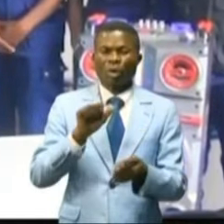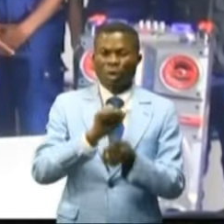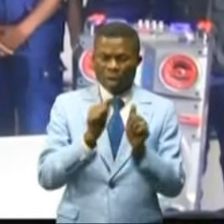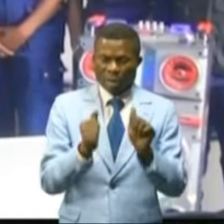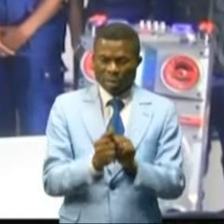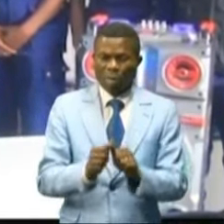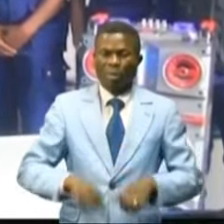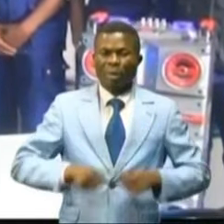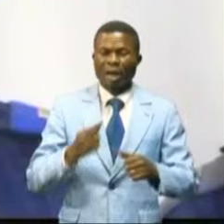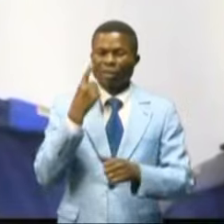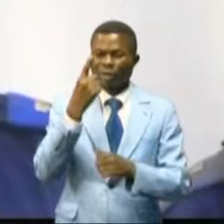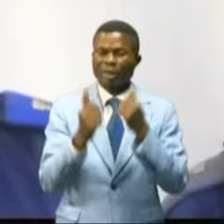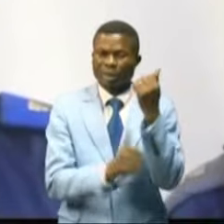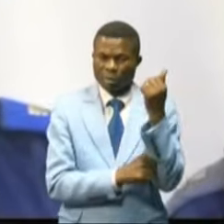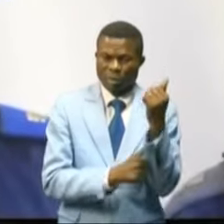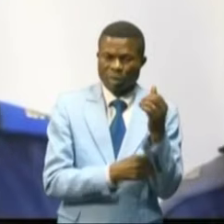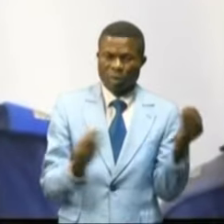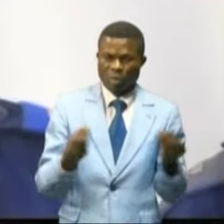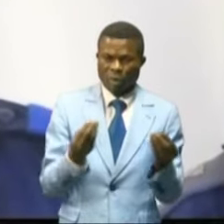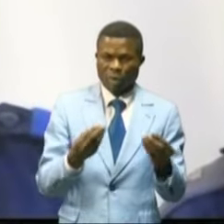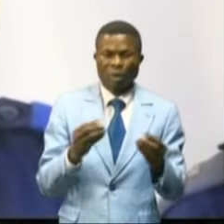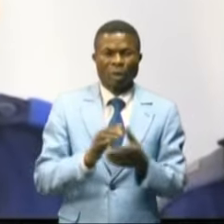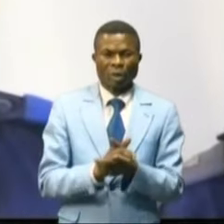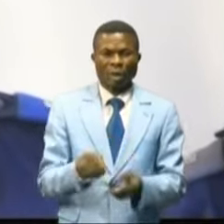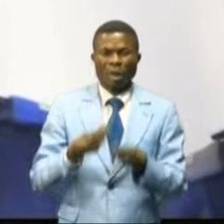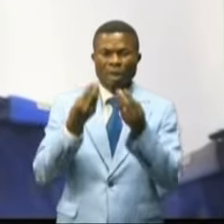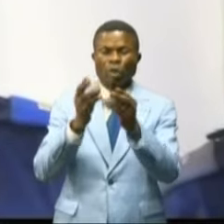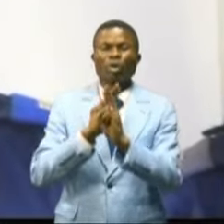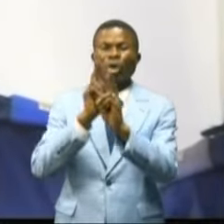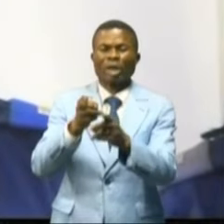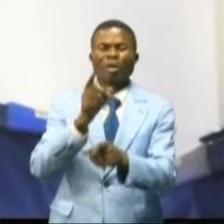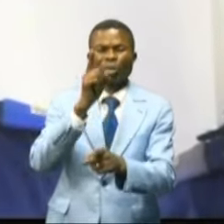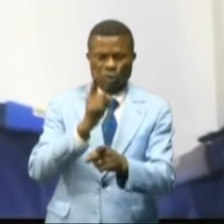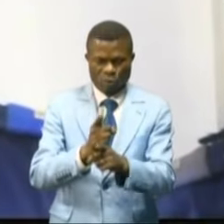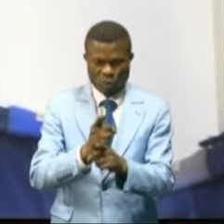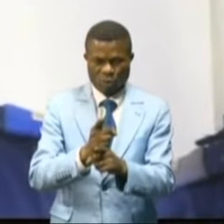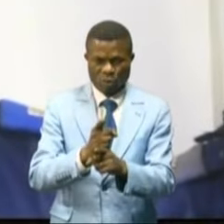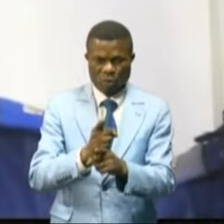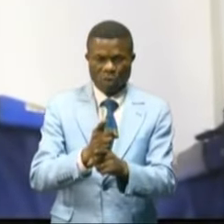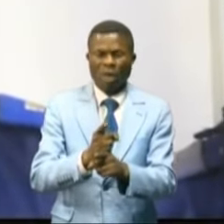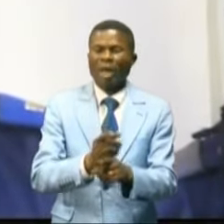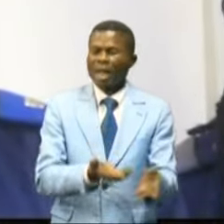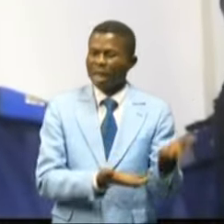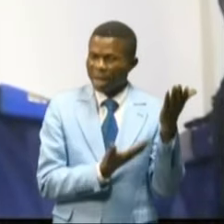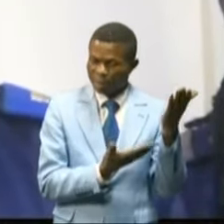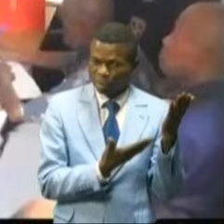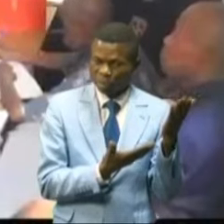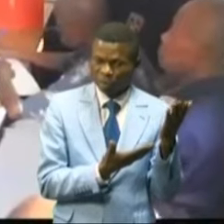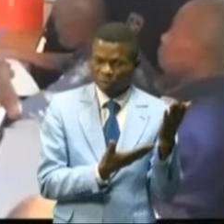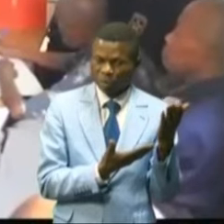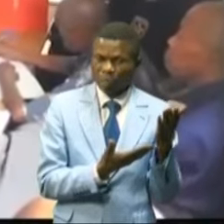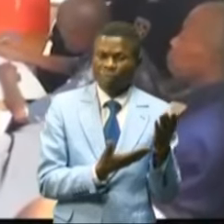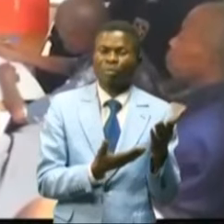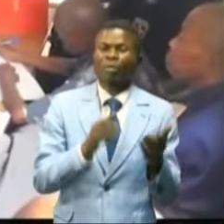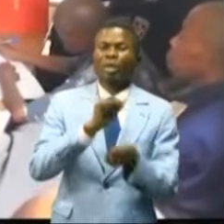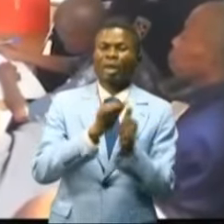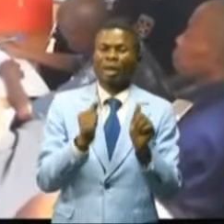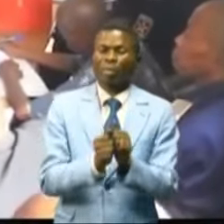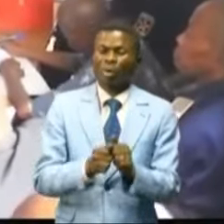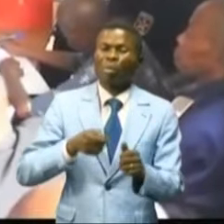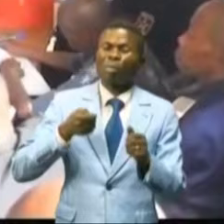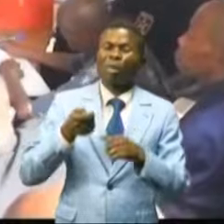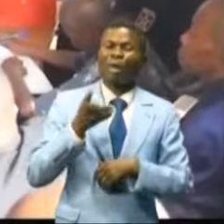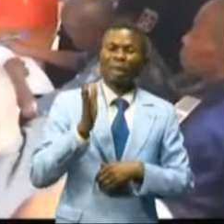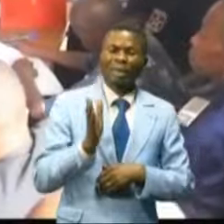individu afin de donner une réponse répressive adéquate à cette montée de la